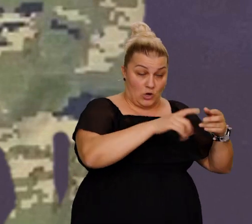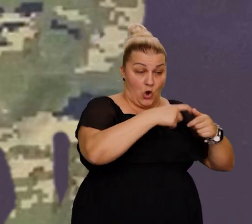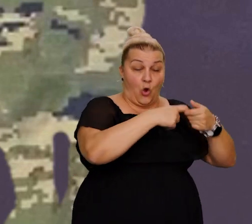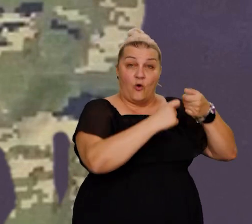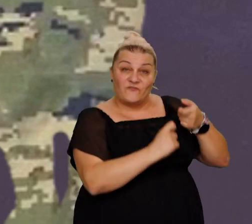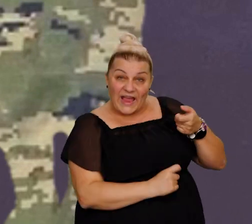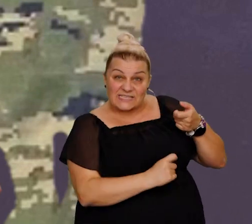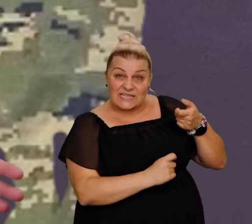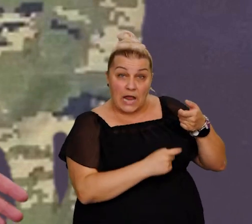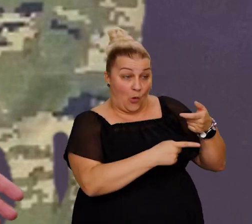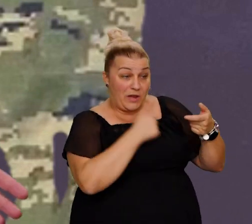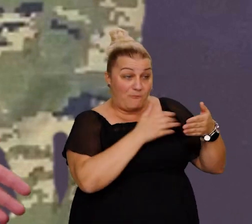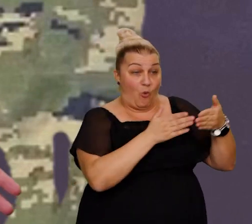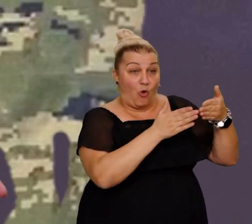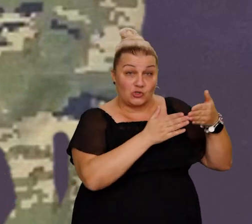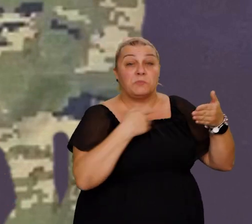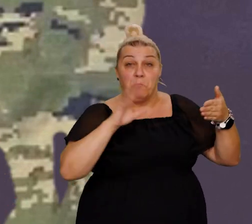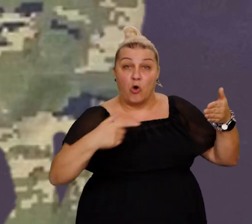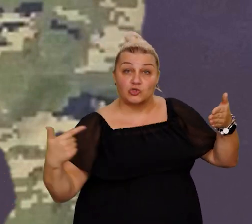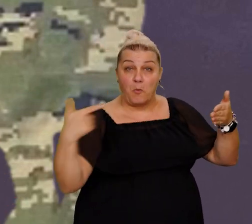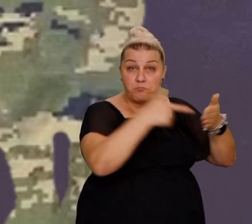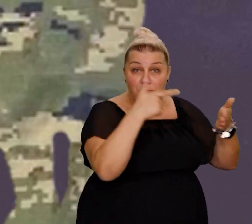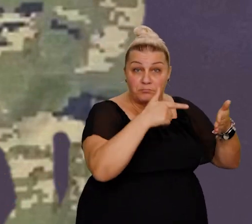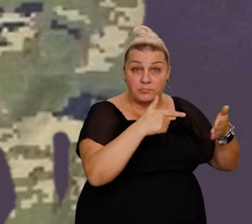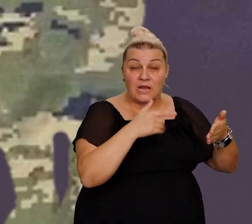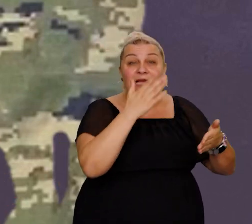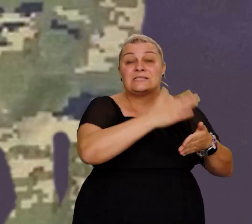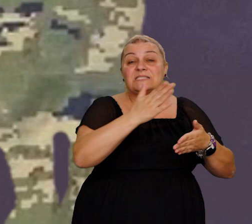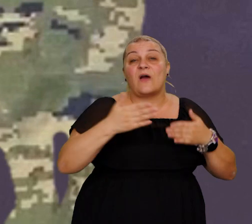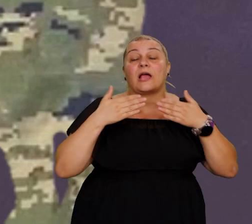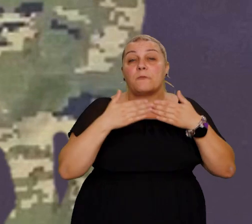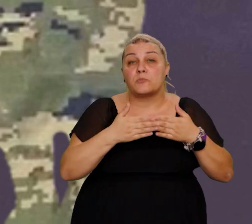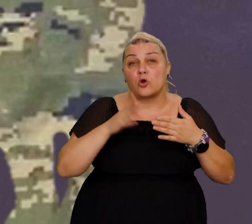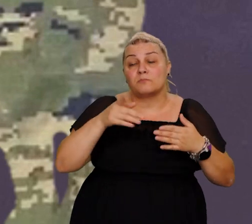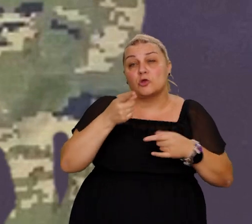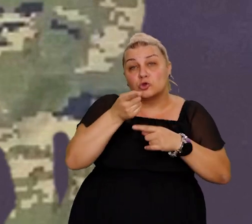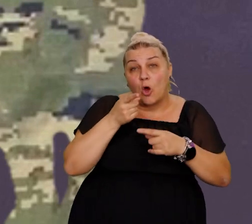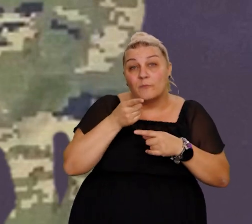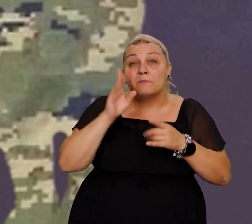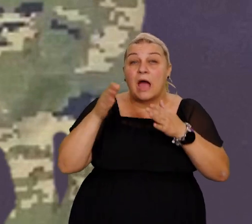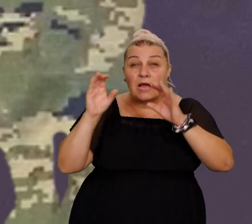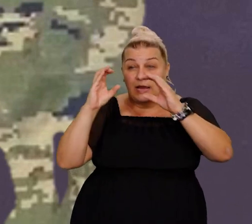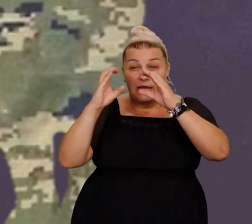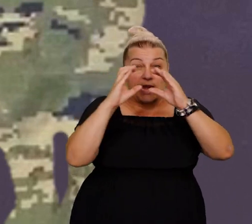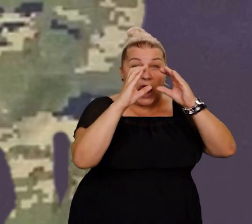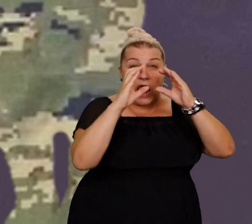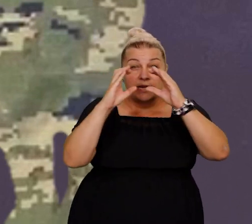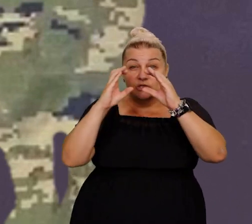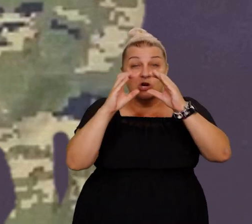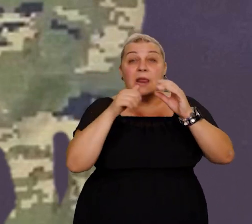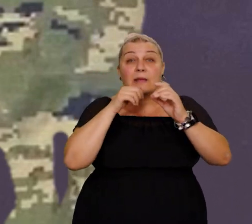ima ograničen manevar, nema tu, i topovi i tako dalje. Jer svaki top na brodu ima svoj graničnik kretanja, tako da on ne može vrtiti se ni